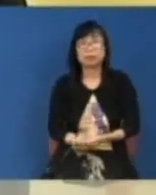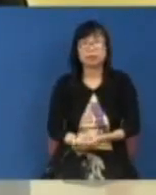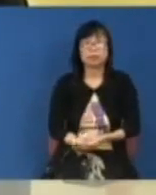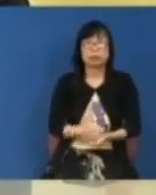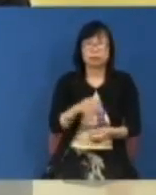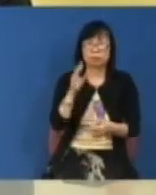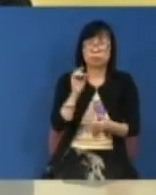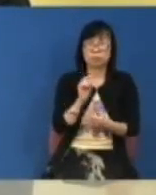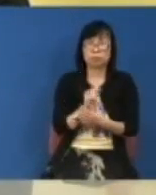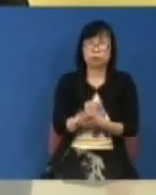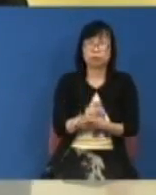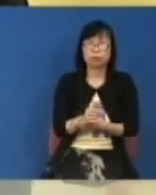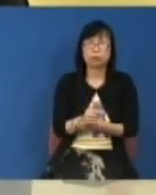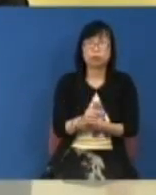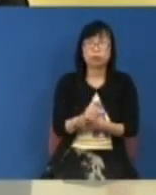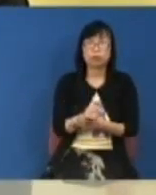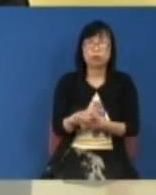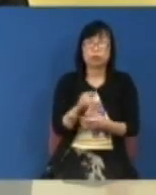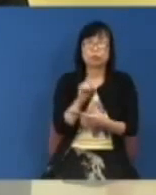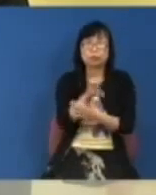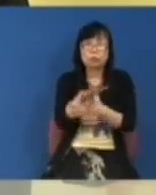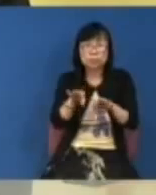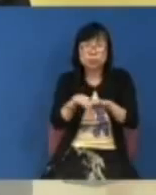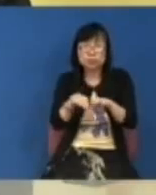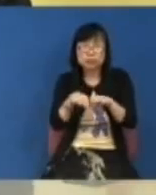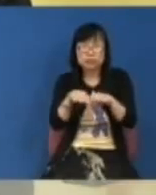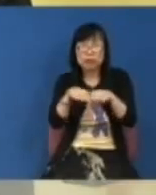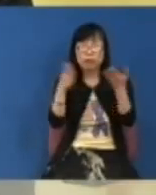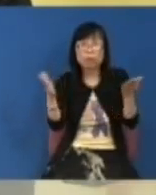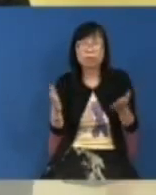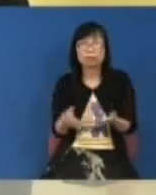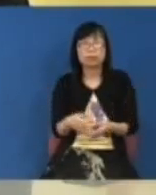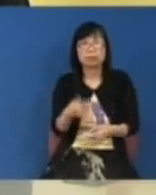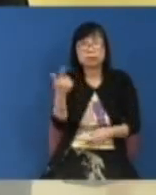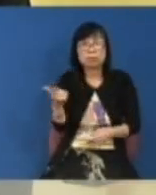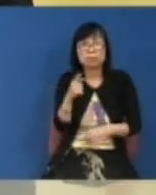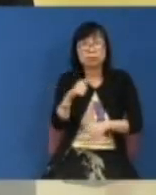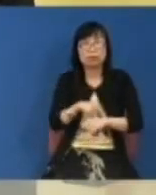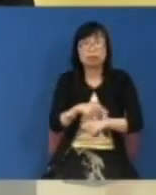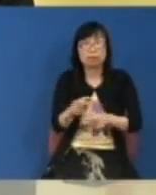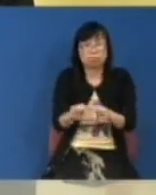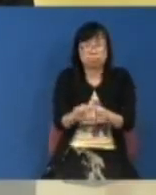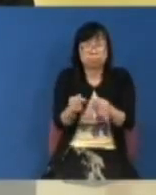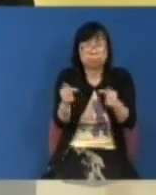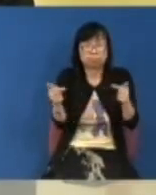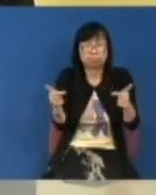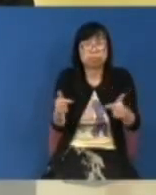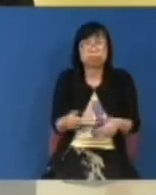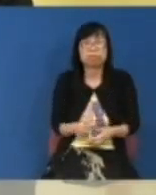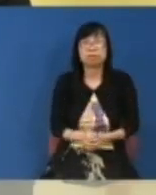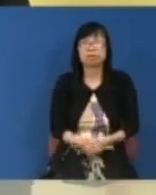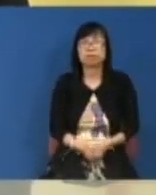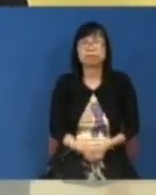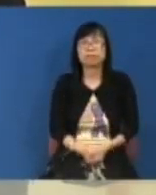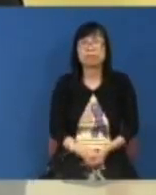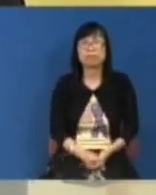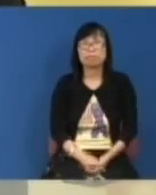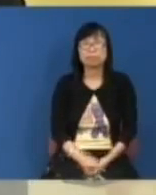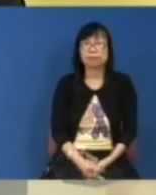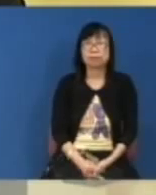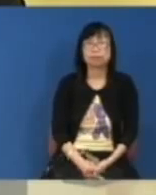開嗰個妥協嘅過程，咪多咗五年嘅時間去循序漸進咯。 多五年使啊嘛，叫做 係